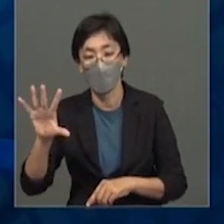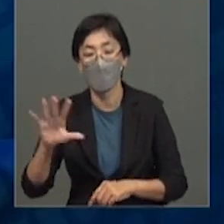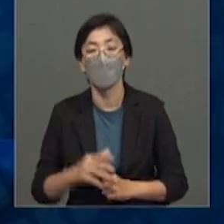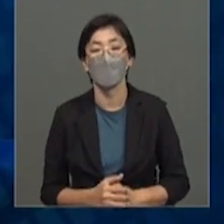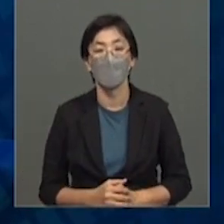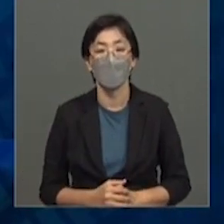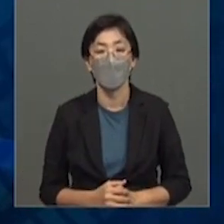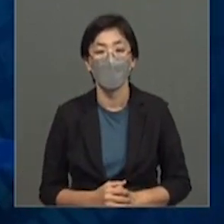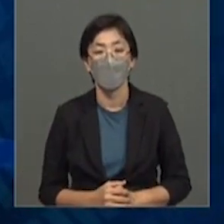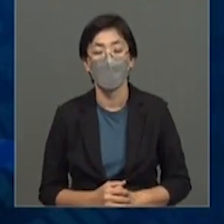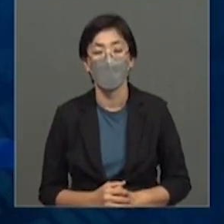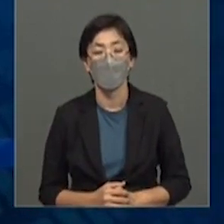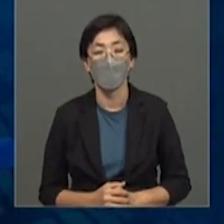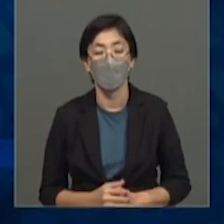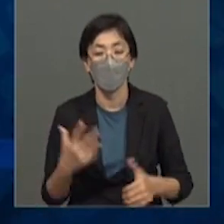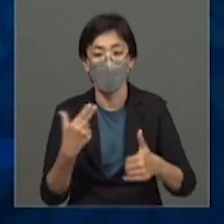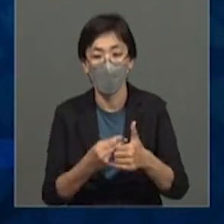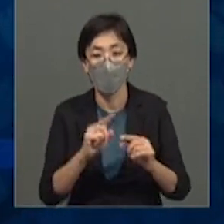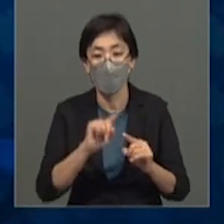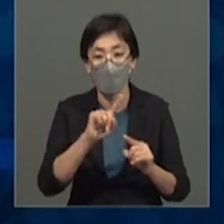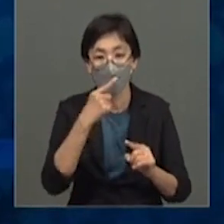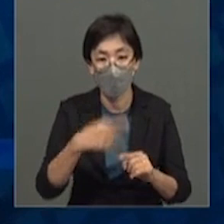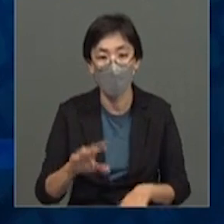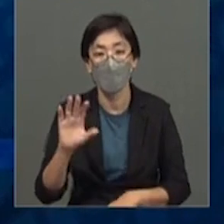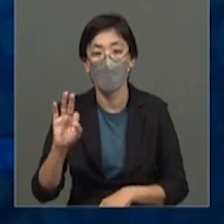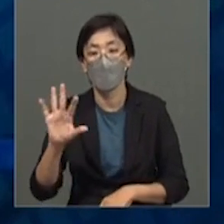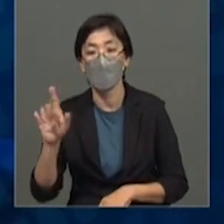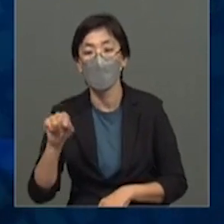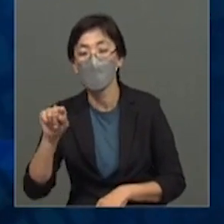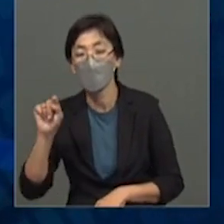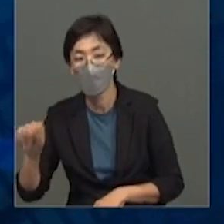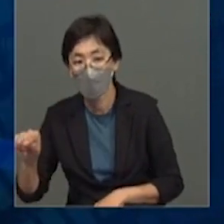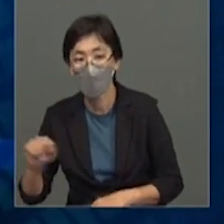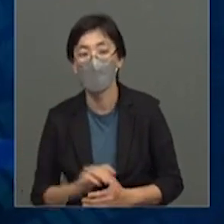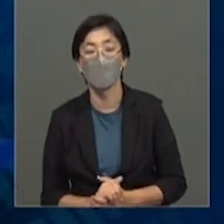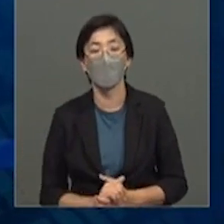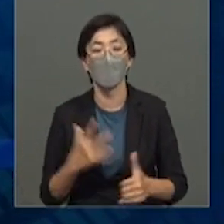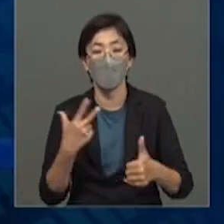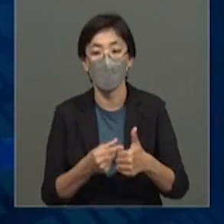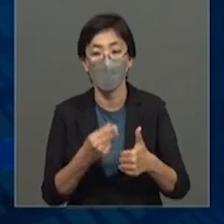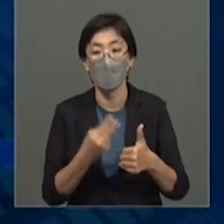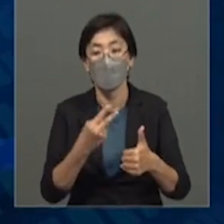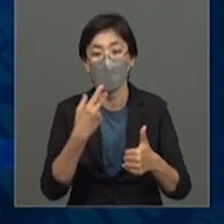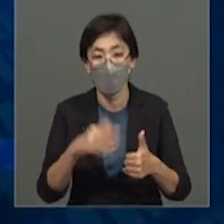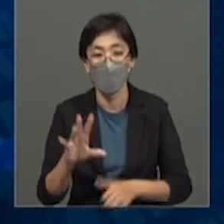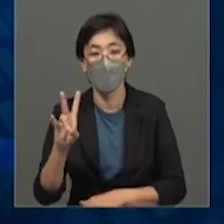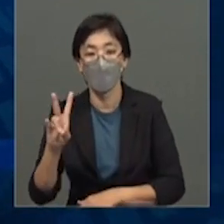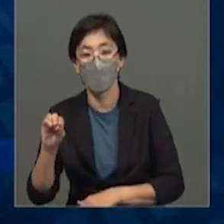83.85% ในจำนวนนี้เนี่ยได้รับเข็มที่1ไปแล้ว 95% นะคะแล้วก็ฉีดครบโดสไปแล้วนะคะ